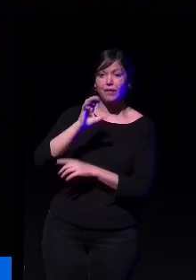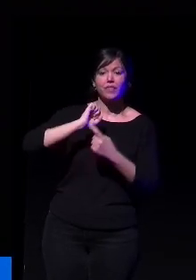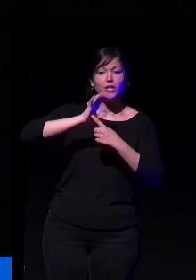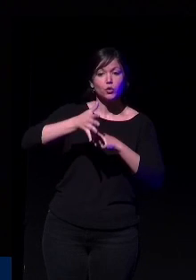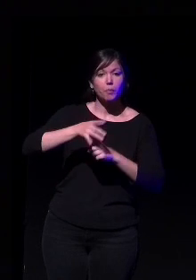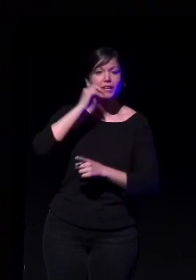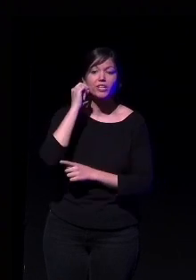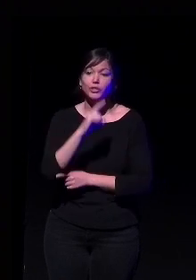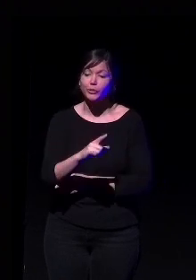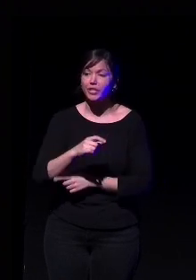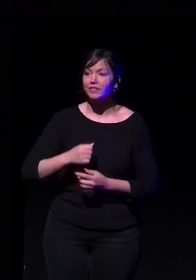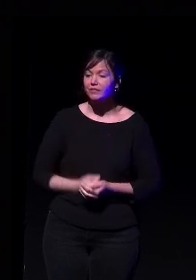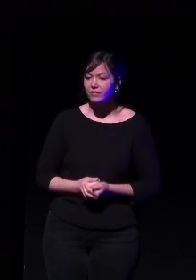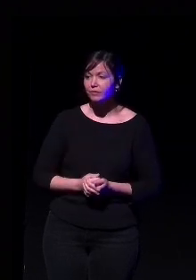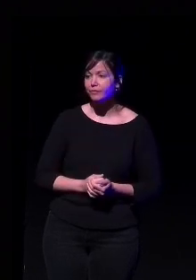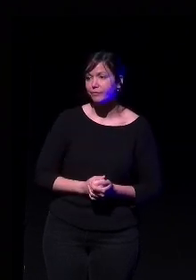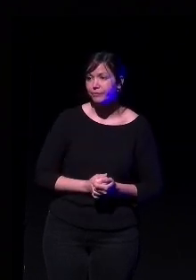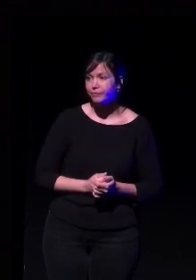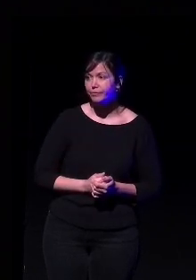comarques gironines.